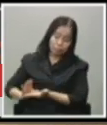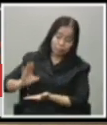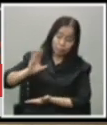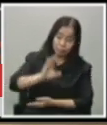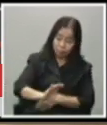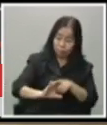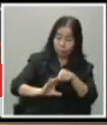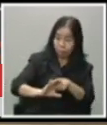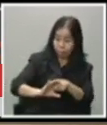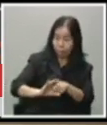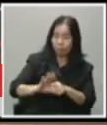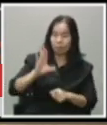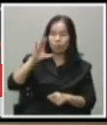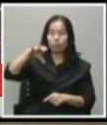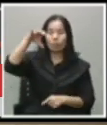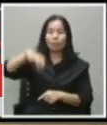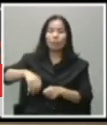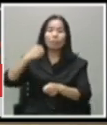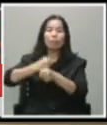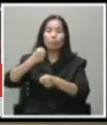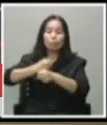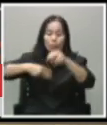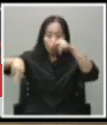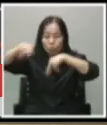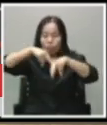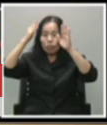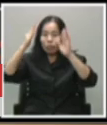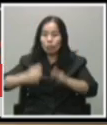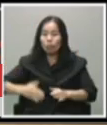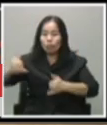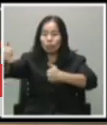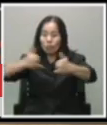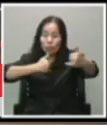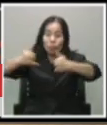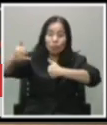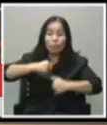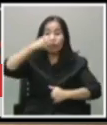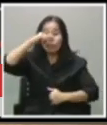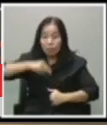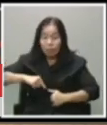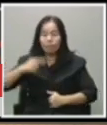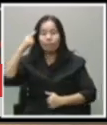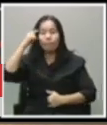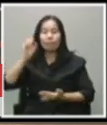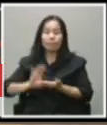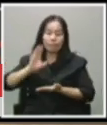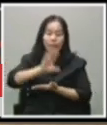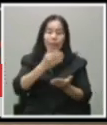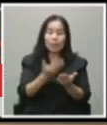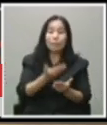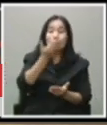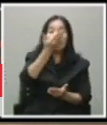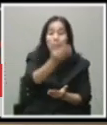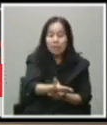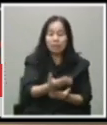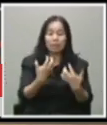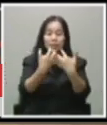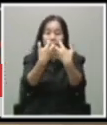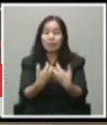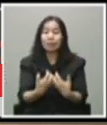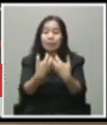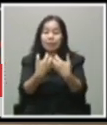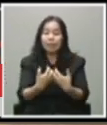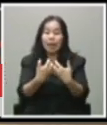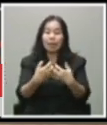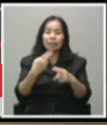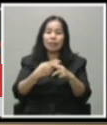ตรวจคนเข้าเมืองครับใช้งบประมาณเพื่อที่จะซื้อเครื่องมือที่เขาเรียกว่าไบโอเมตริกครับคำว่าไบโอเมตริก